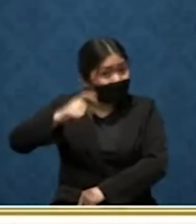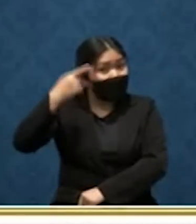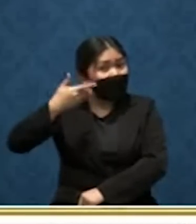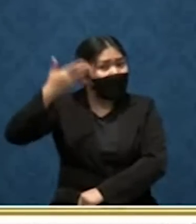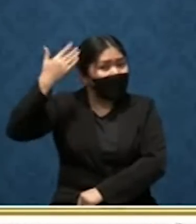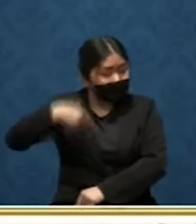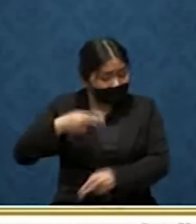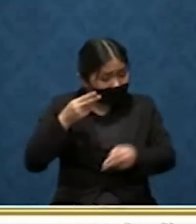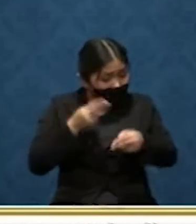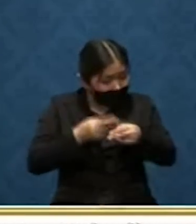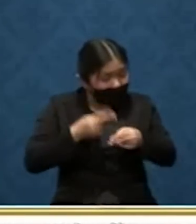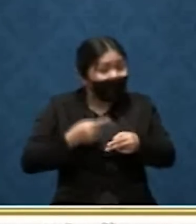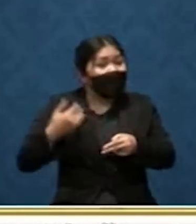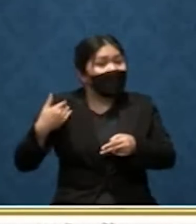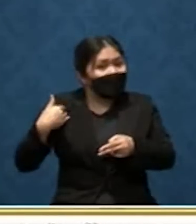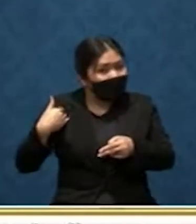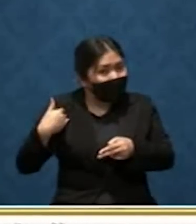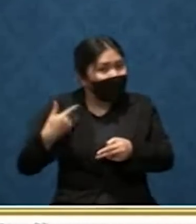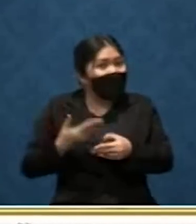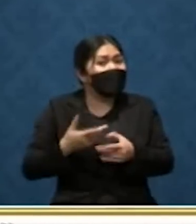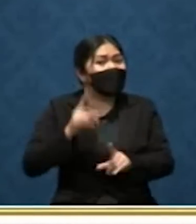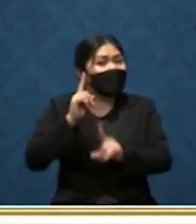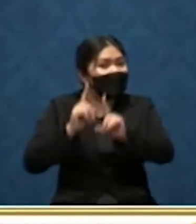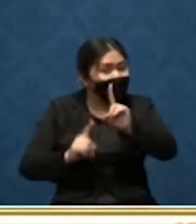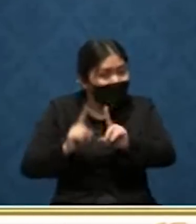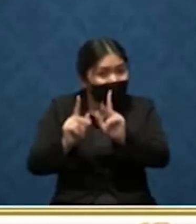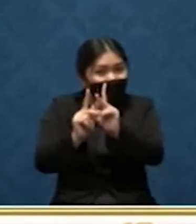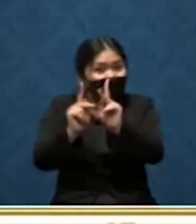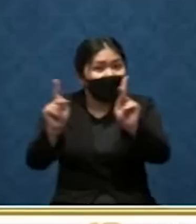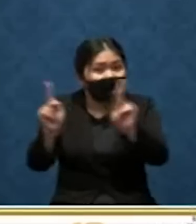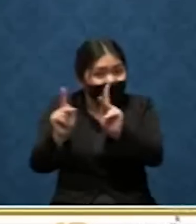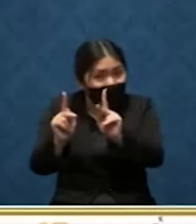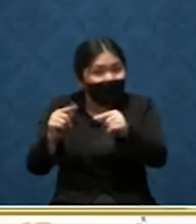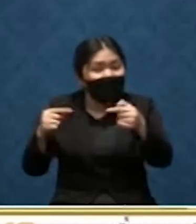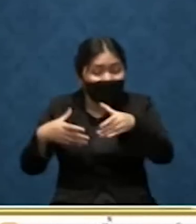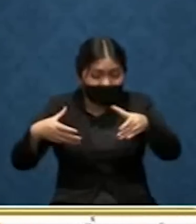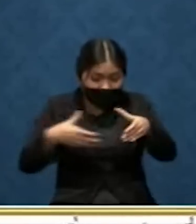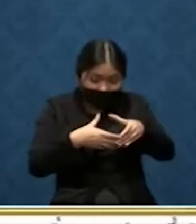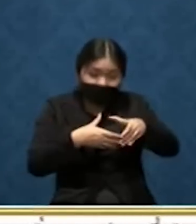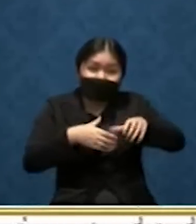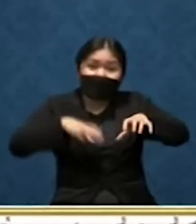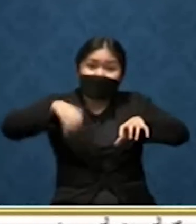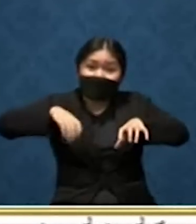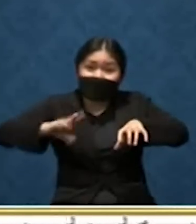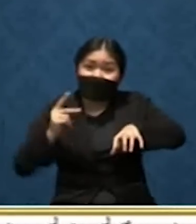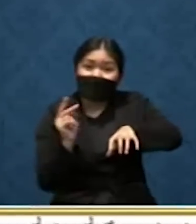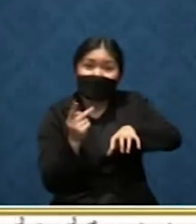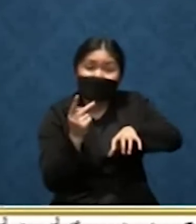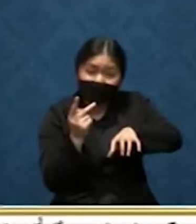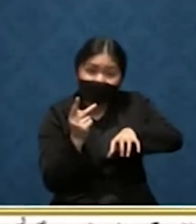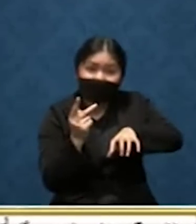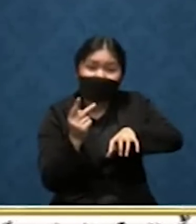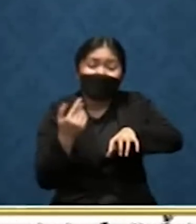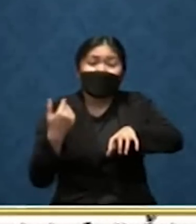มีชื่อหรอเคยมีชื่อเป็ผู้ถือหนและกรรมการอยู่ใทั้ง All Group และเมียนม่า All Group